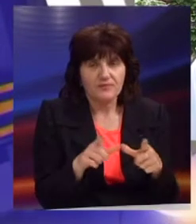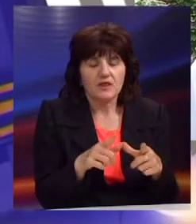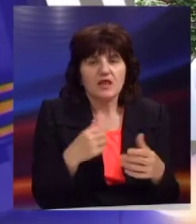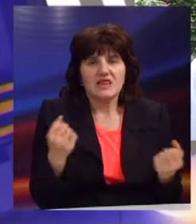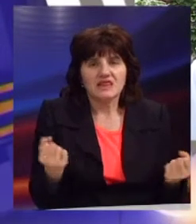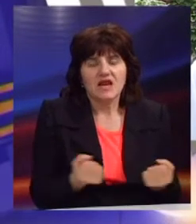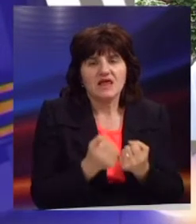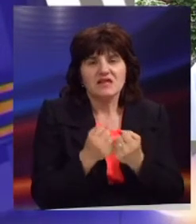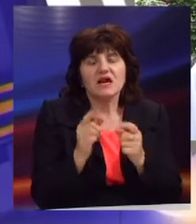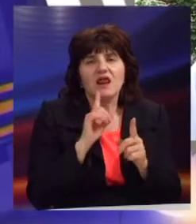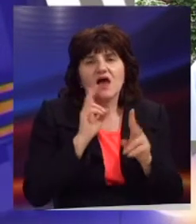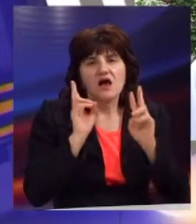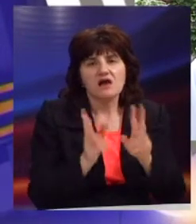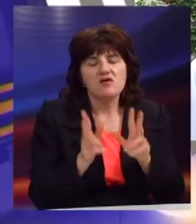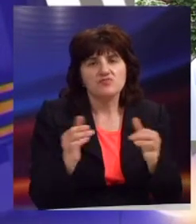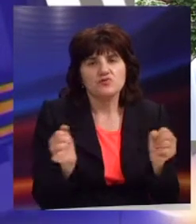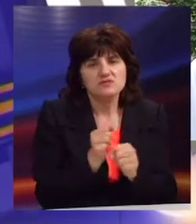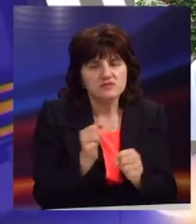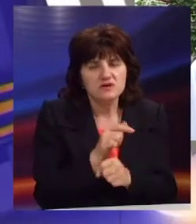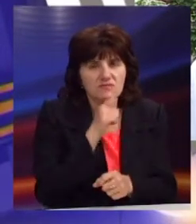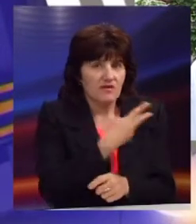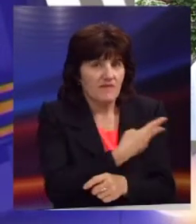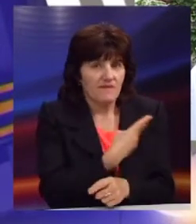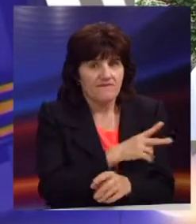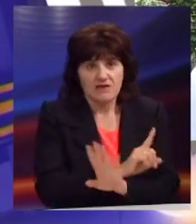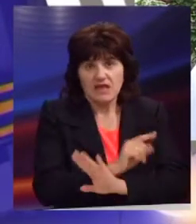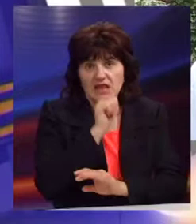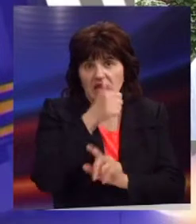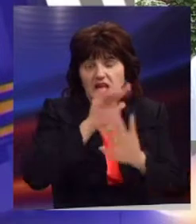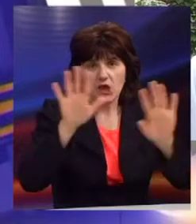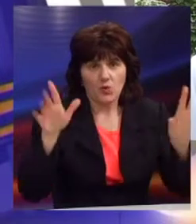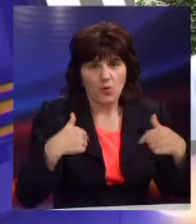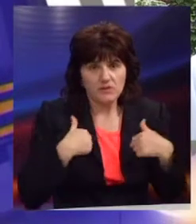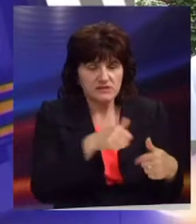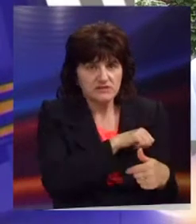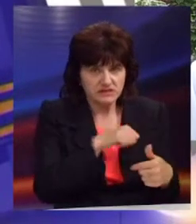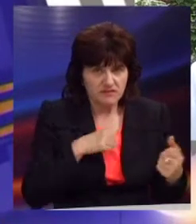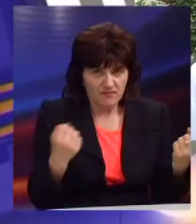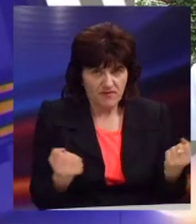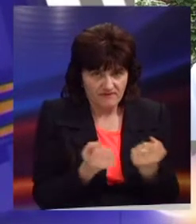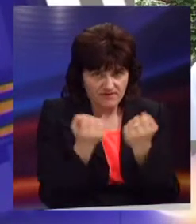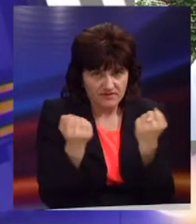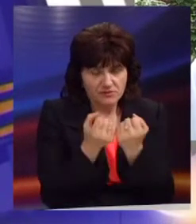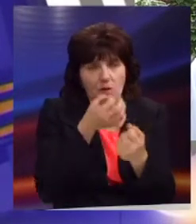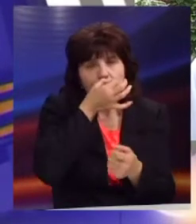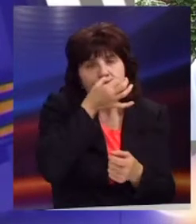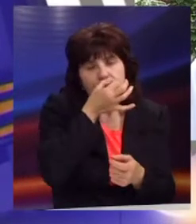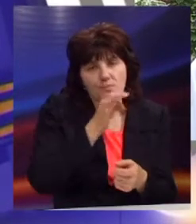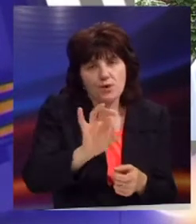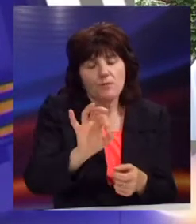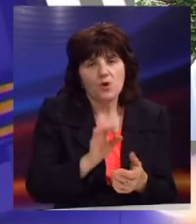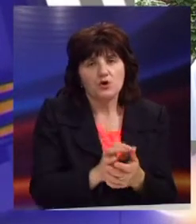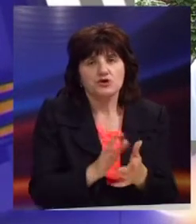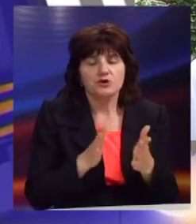tako smo trenirali celu zimu, samo nas dvojica, niko drugi za nas nije postojao. Radili smo na tome da poboljšamo